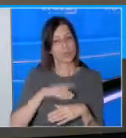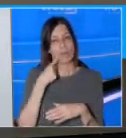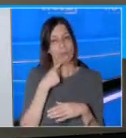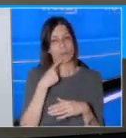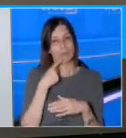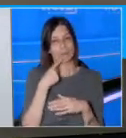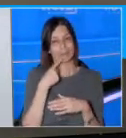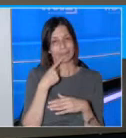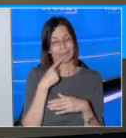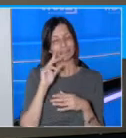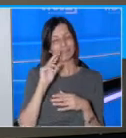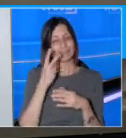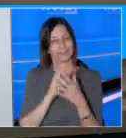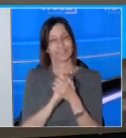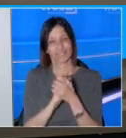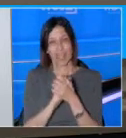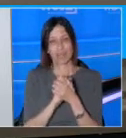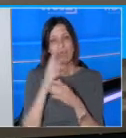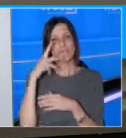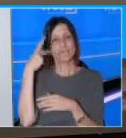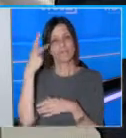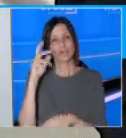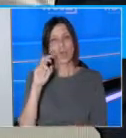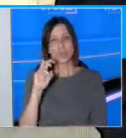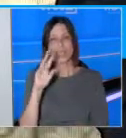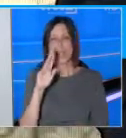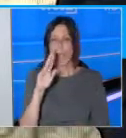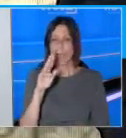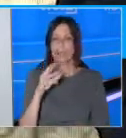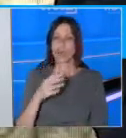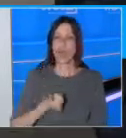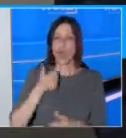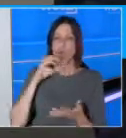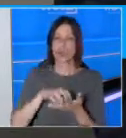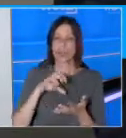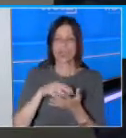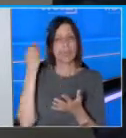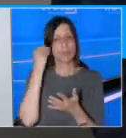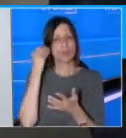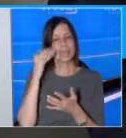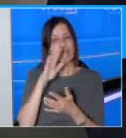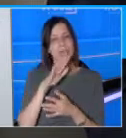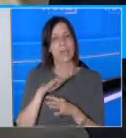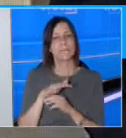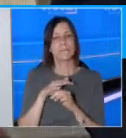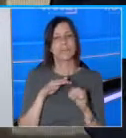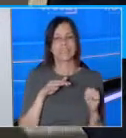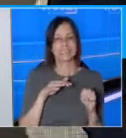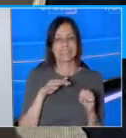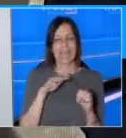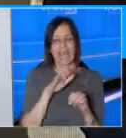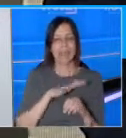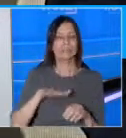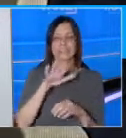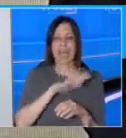בוקר טוב, שוב שלום לפרופסור עוזי רבי, ראש המרכז דיין ללימודי המזרח התיכון באוניברסיטת תל אביב, שלום.